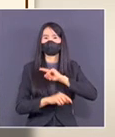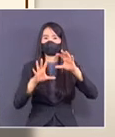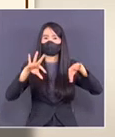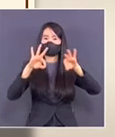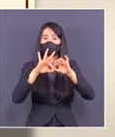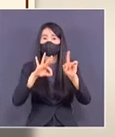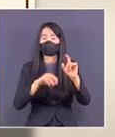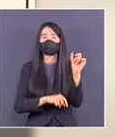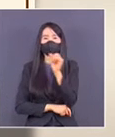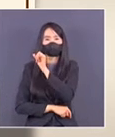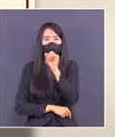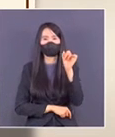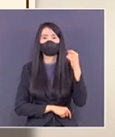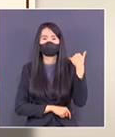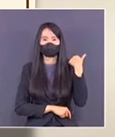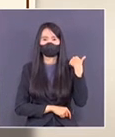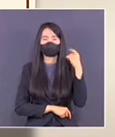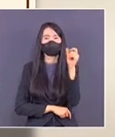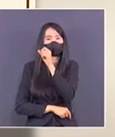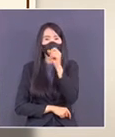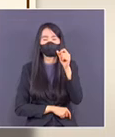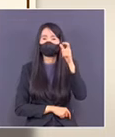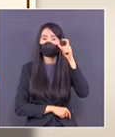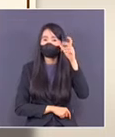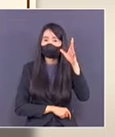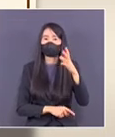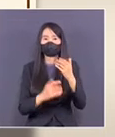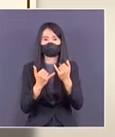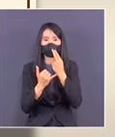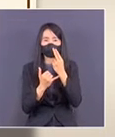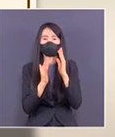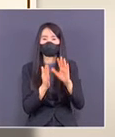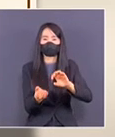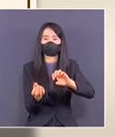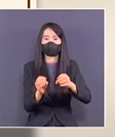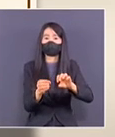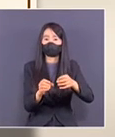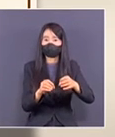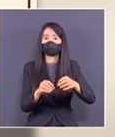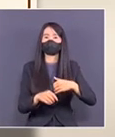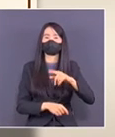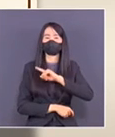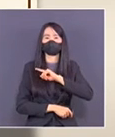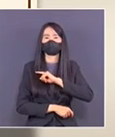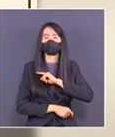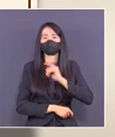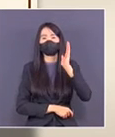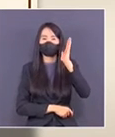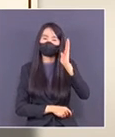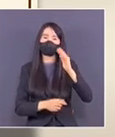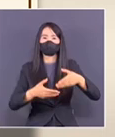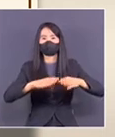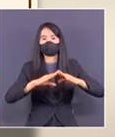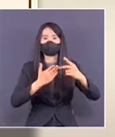แวดวงเพลงโดยเฉพาะเพลงลูกทุ่งในฐานะนักจัดรายการวิทยุพิธีกรเป็นหนึ่งในผู้ก่อตั้งและ